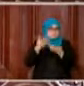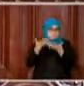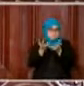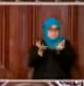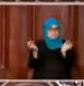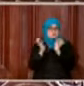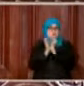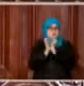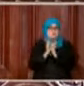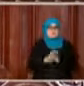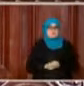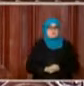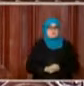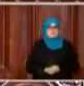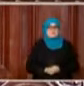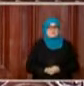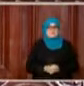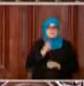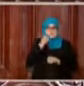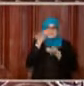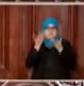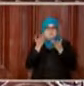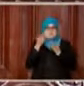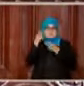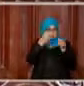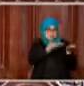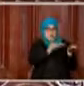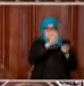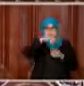يوجه إلى الجميع اليوم رسالة